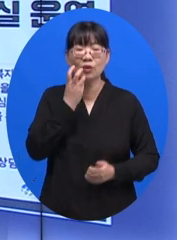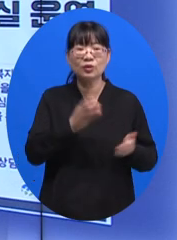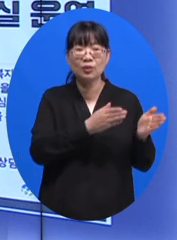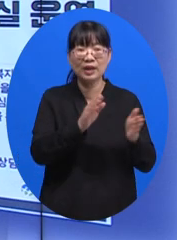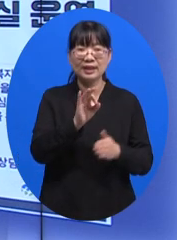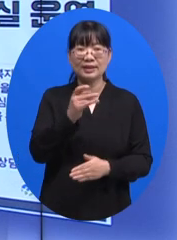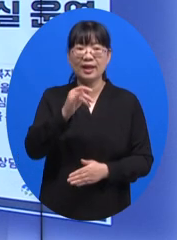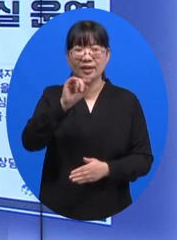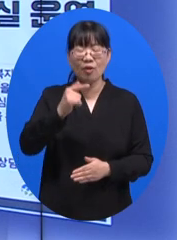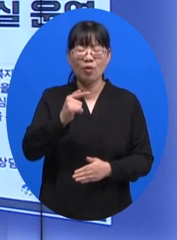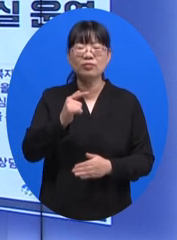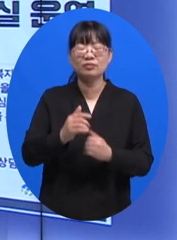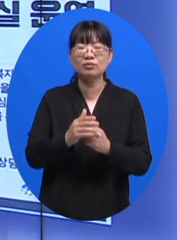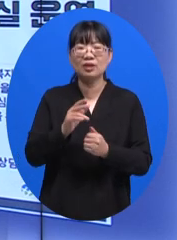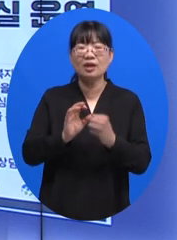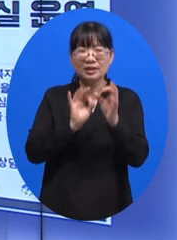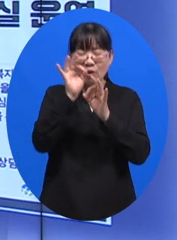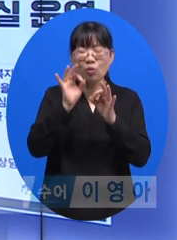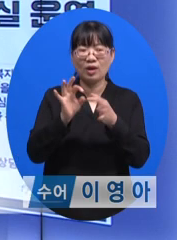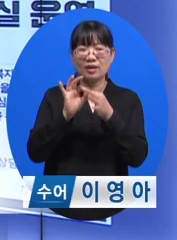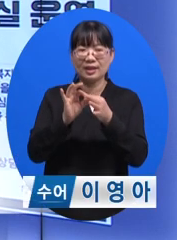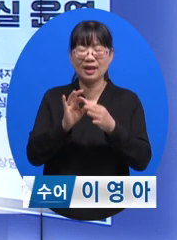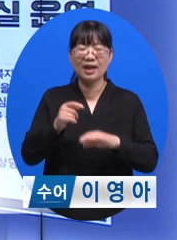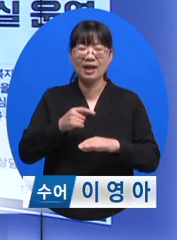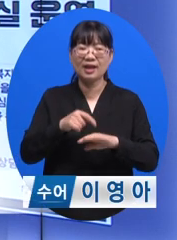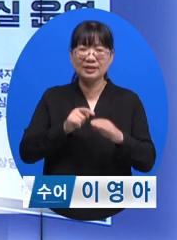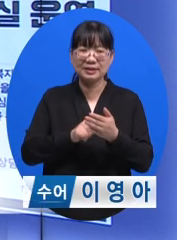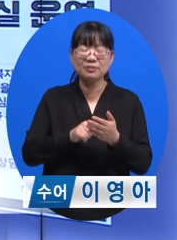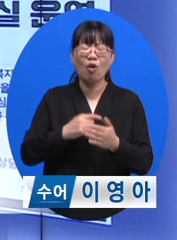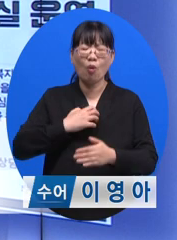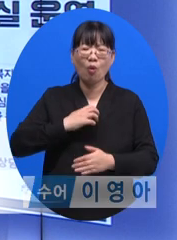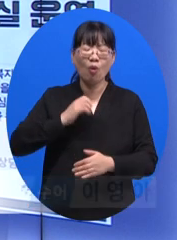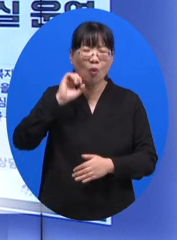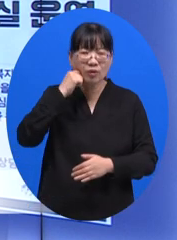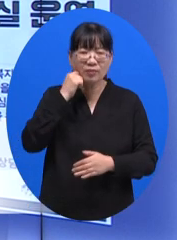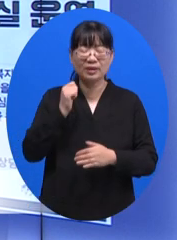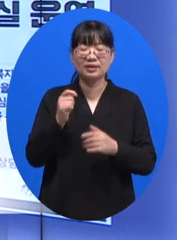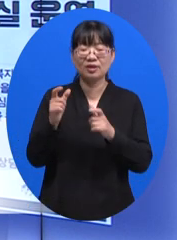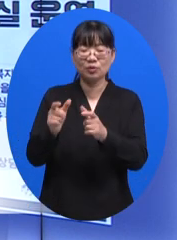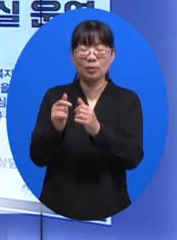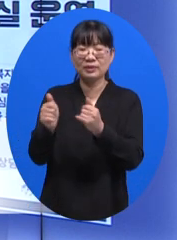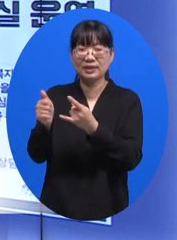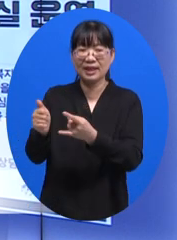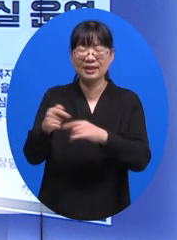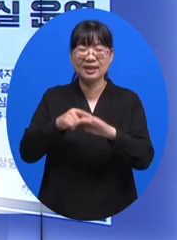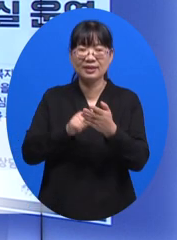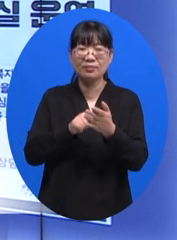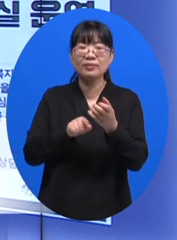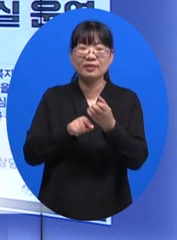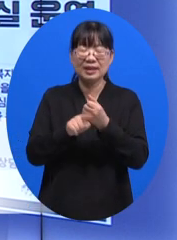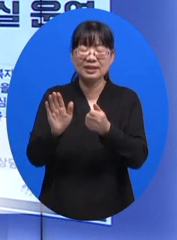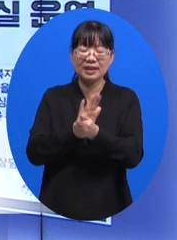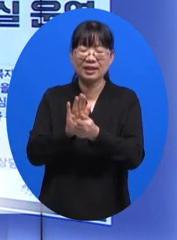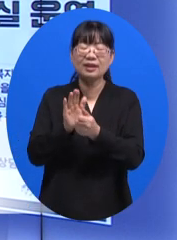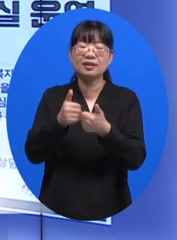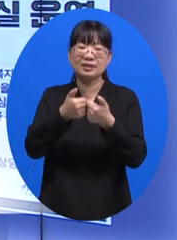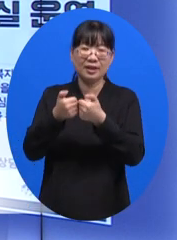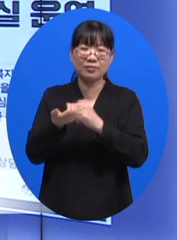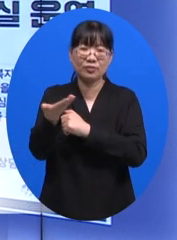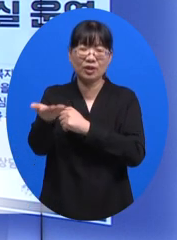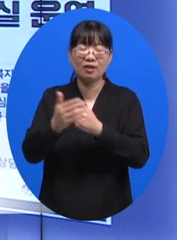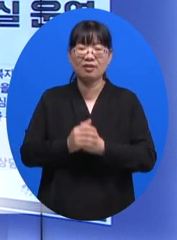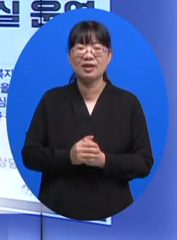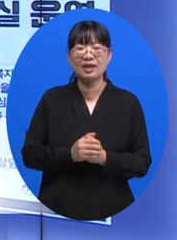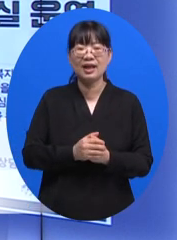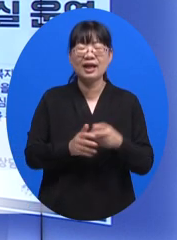경기도가 이태원 참사와 관련해 심적 어려움을 겪고 있는 도민들을 대상으로 심리 상담을 지원하고 있는데요. 이번